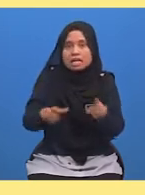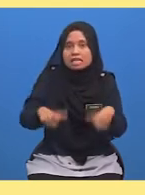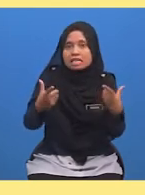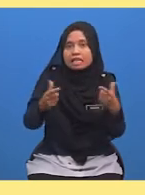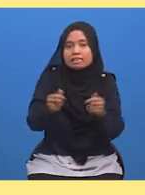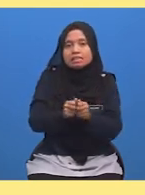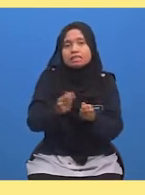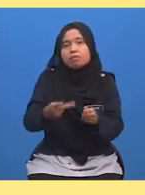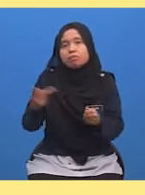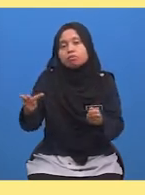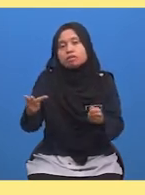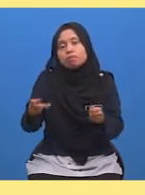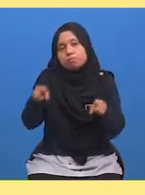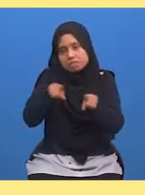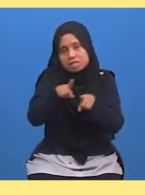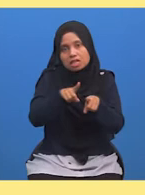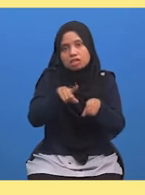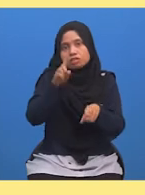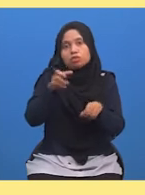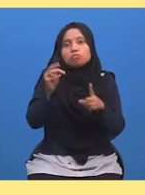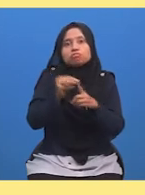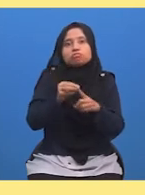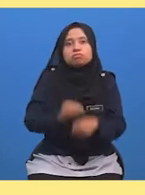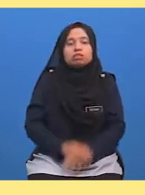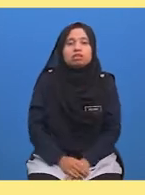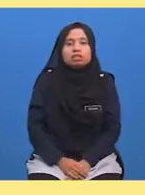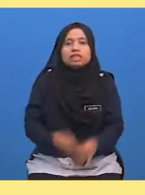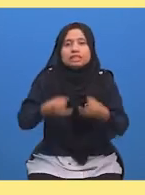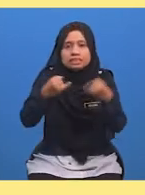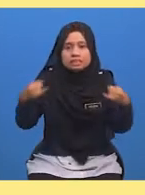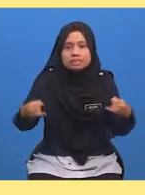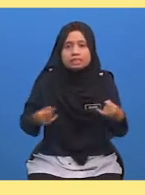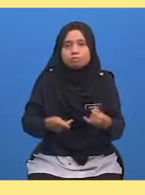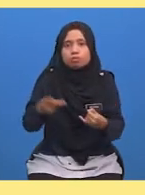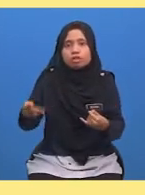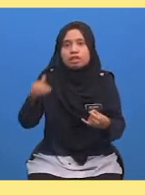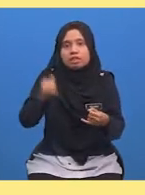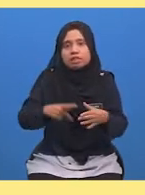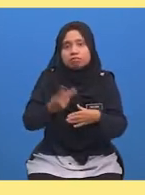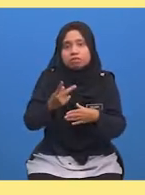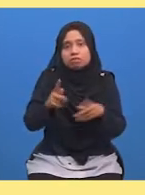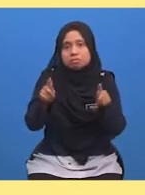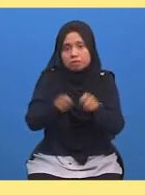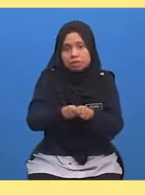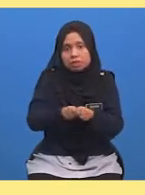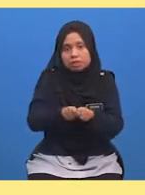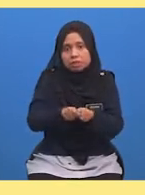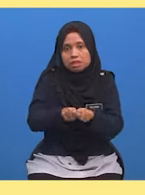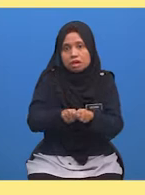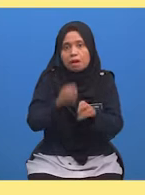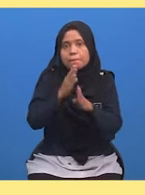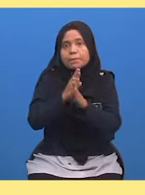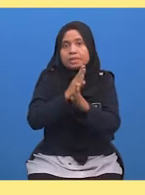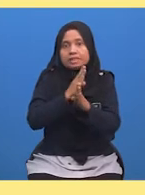dengan produk pesaing. 1 markah. Jenis-jenis produk yang dikeluarkan seperti